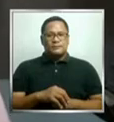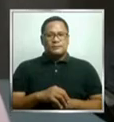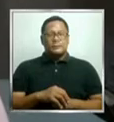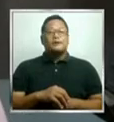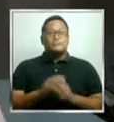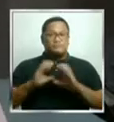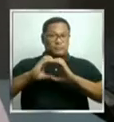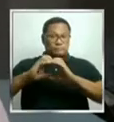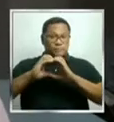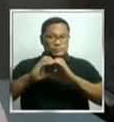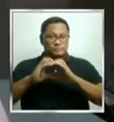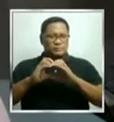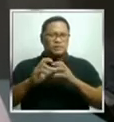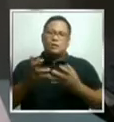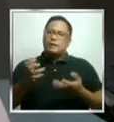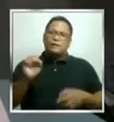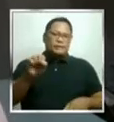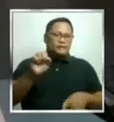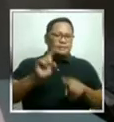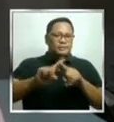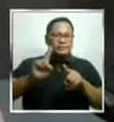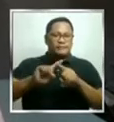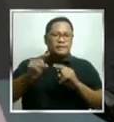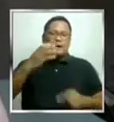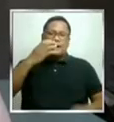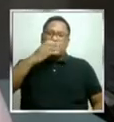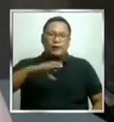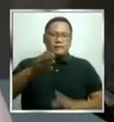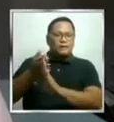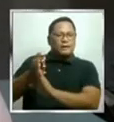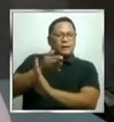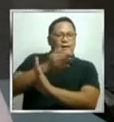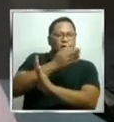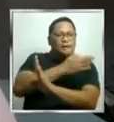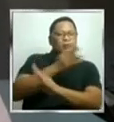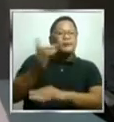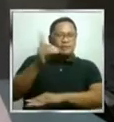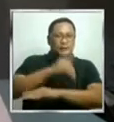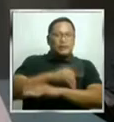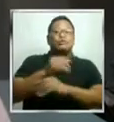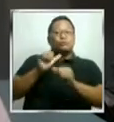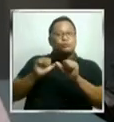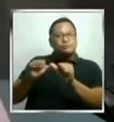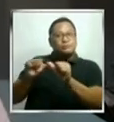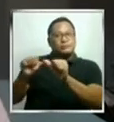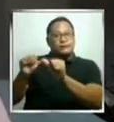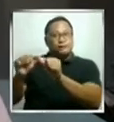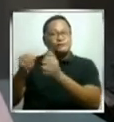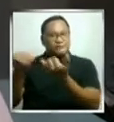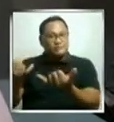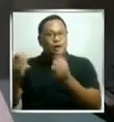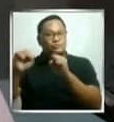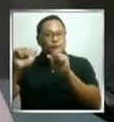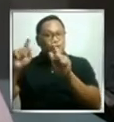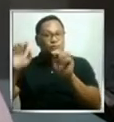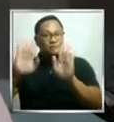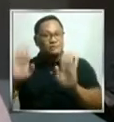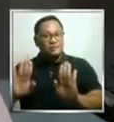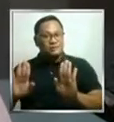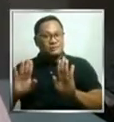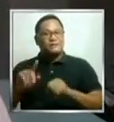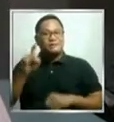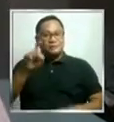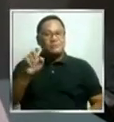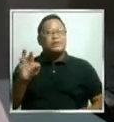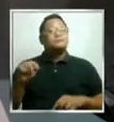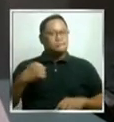Mga kapuso, yung kakaibang init na naramdaman natin itong mga nakaraang araw, eh masusundan pa po yan ngayong weekend. Kaya dapat, I am ready